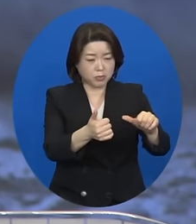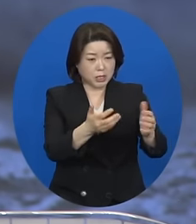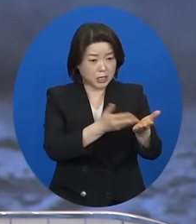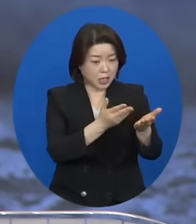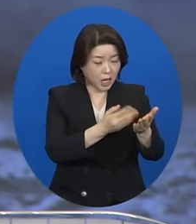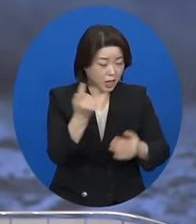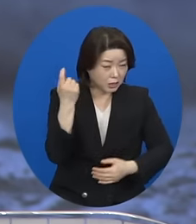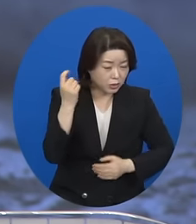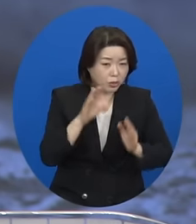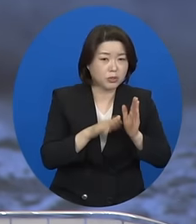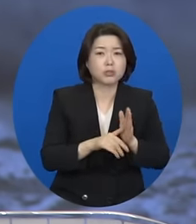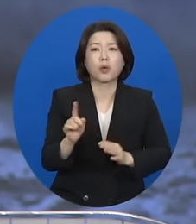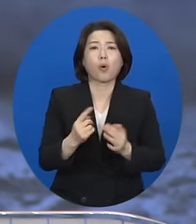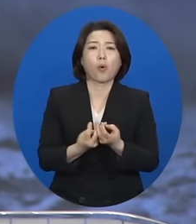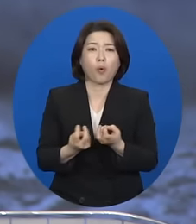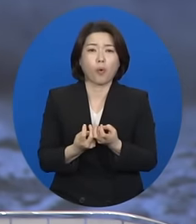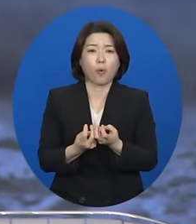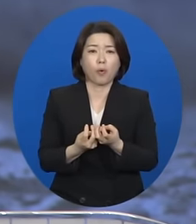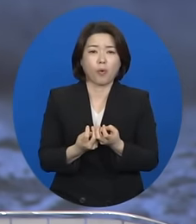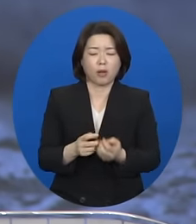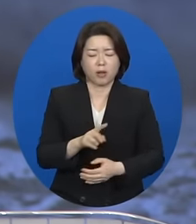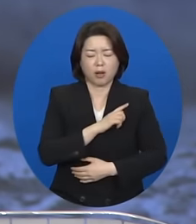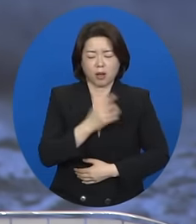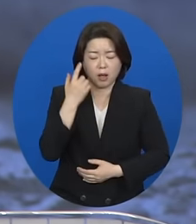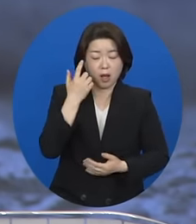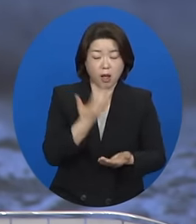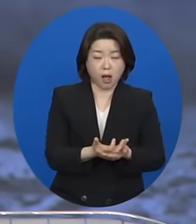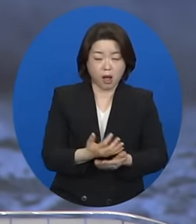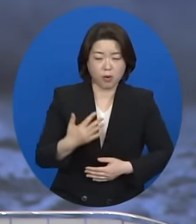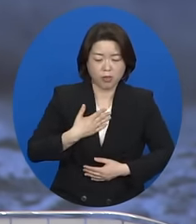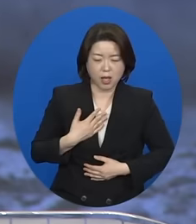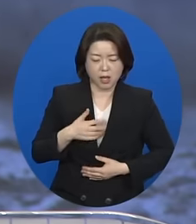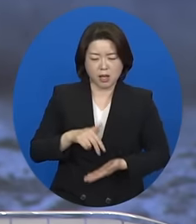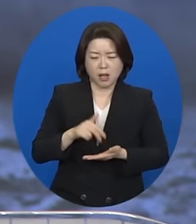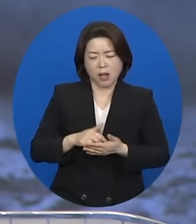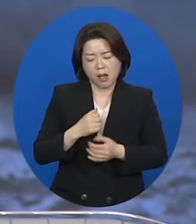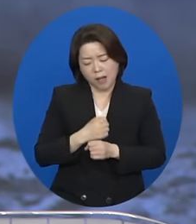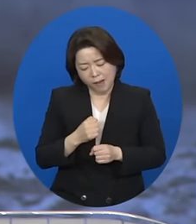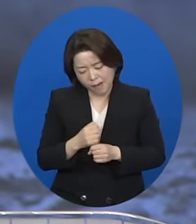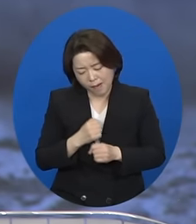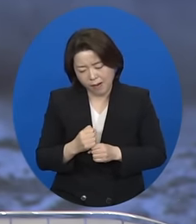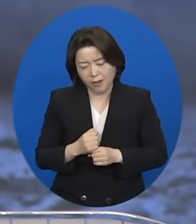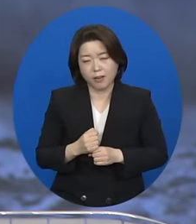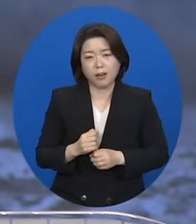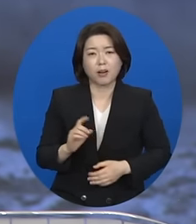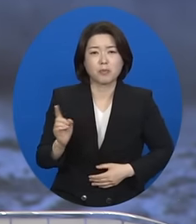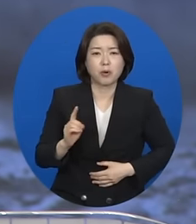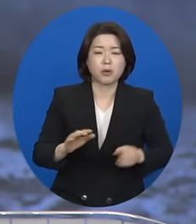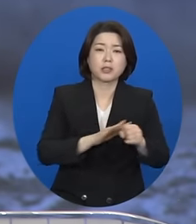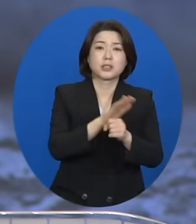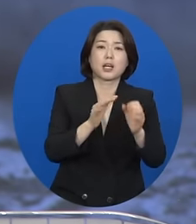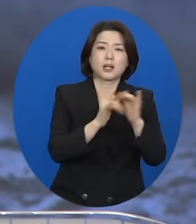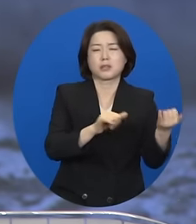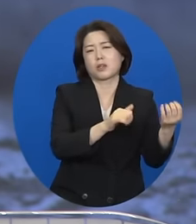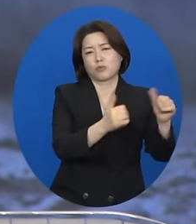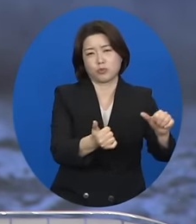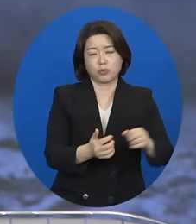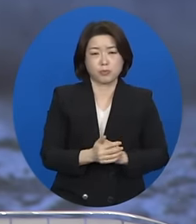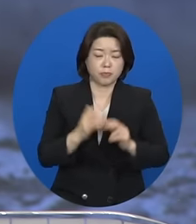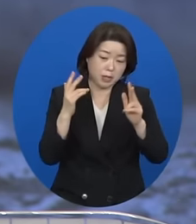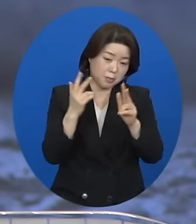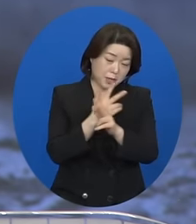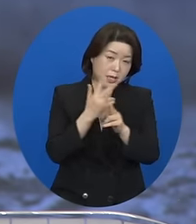죽음이라는 것은 가장 가장 충격적이고 가장 우리를 어렵게 하는 것이 바로 사랑한 이에 죽음이에요 매주마다